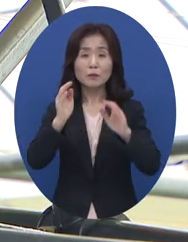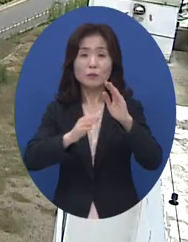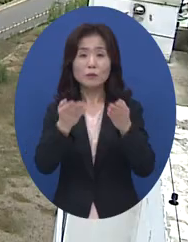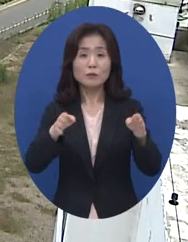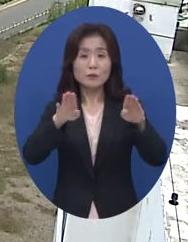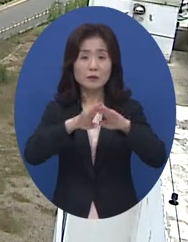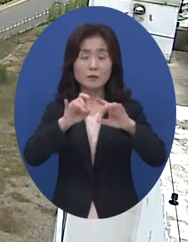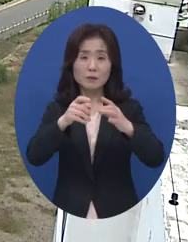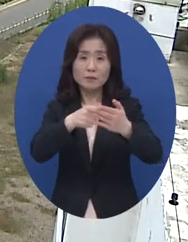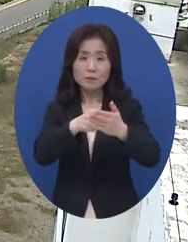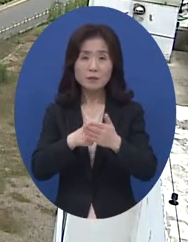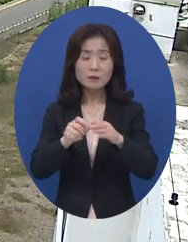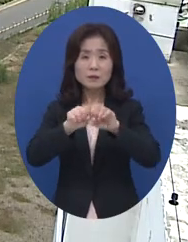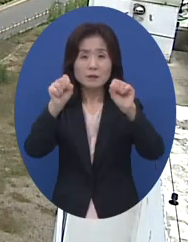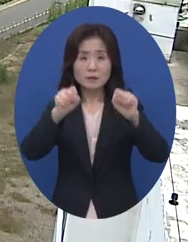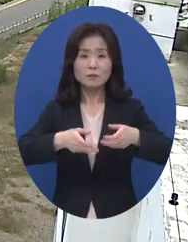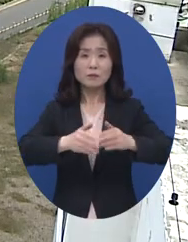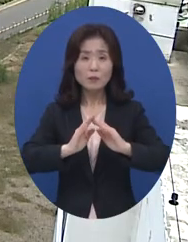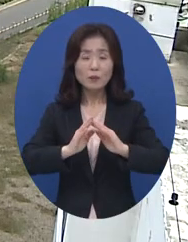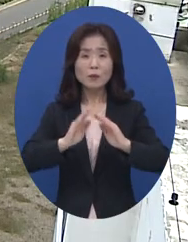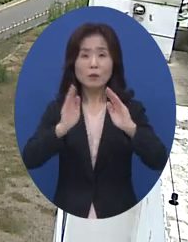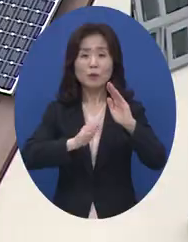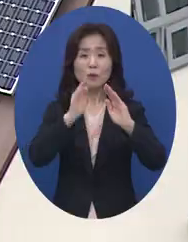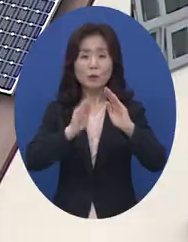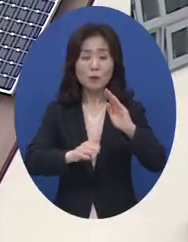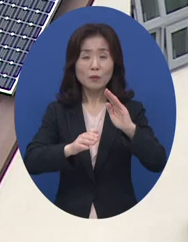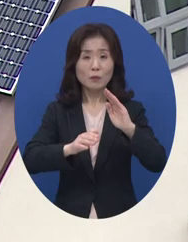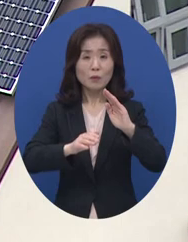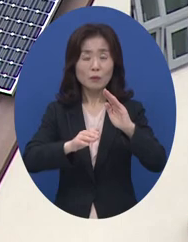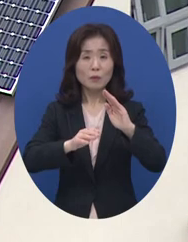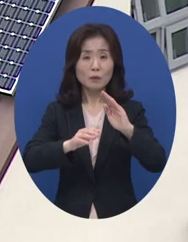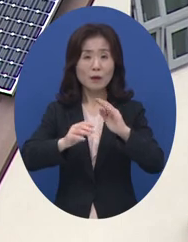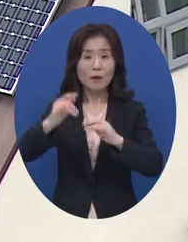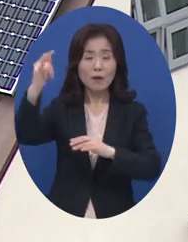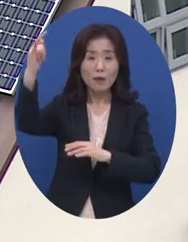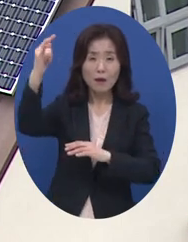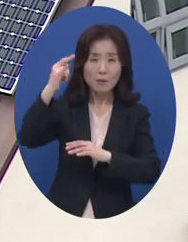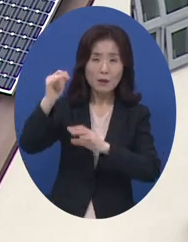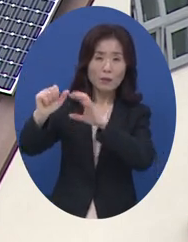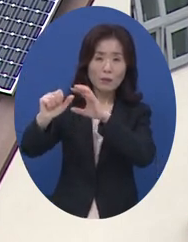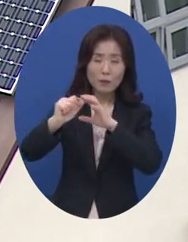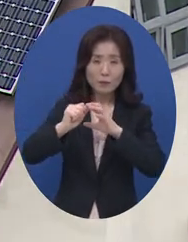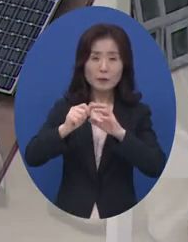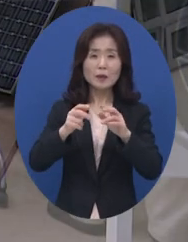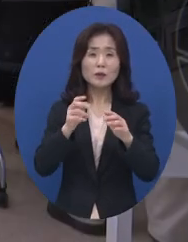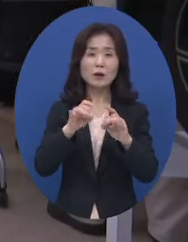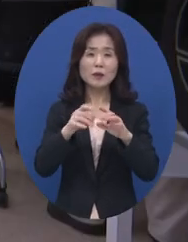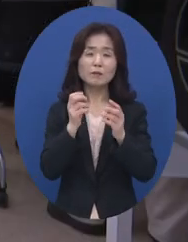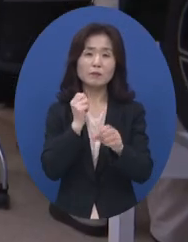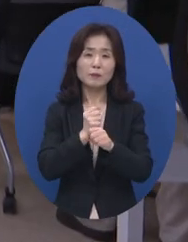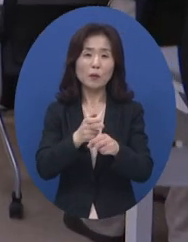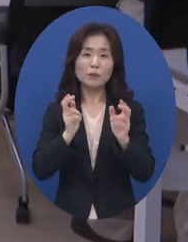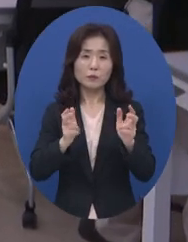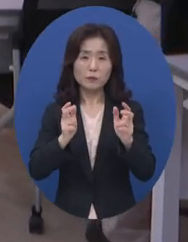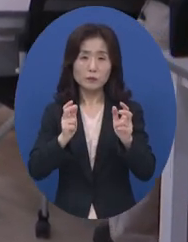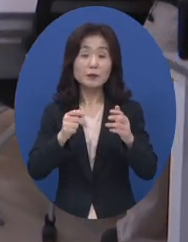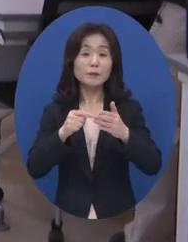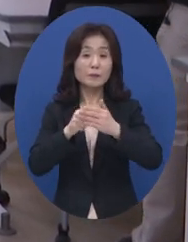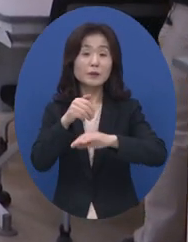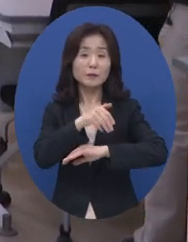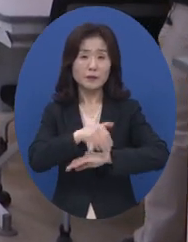절감 시스템을 구축하며 00 용지를 활용한 햇빛발전소 를 추진할 계획입니다 경기 gtv 구형